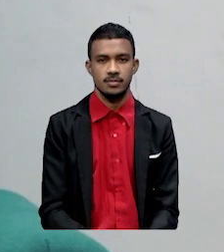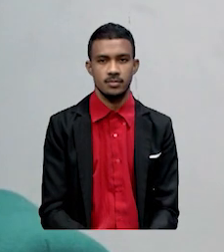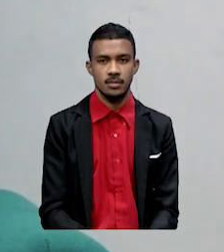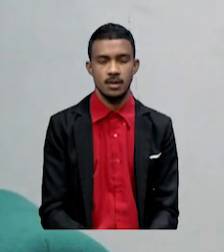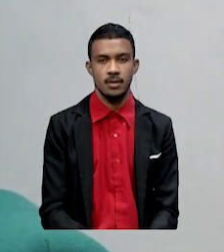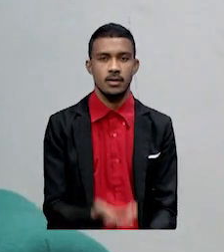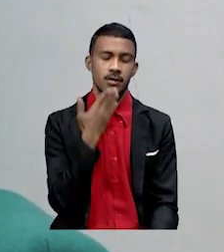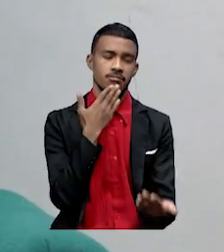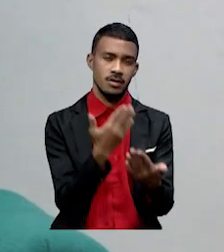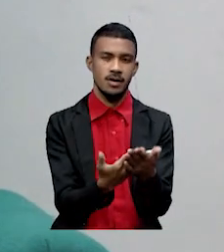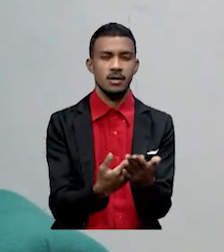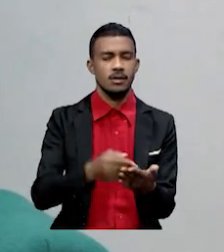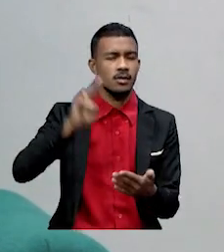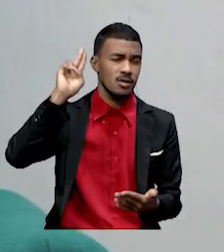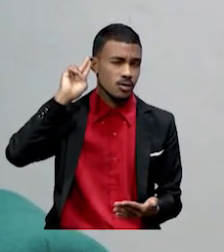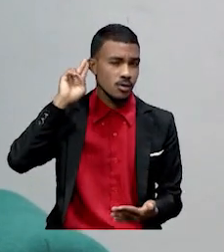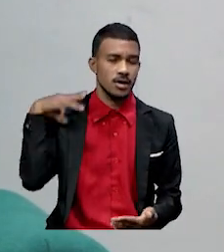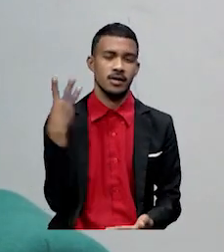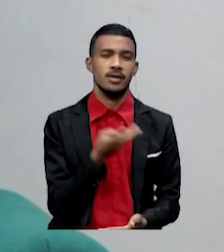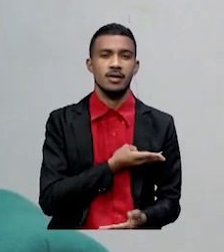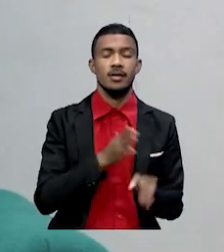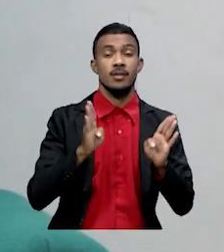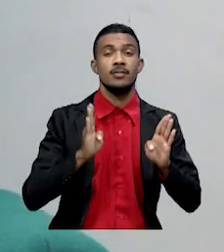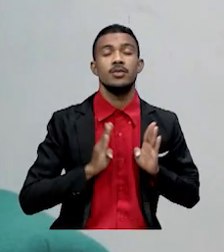dia liu rona kana ibu sira